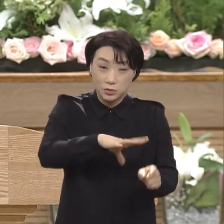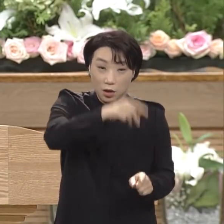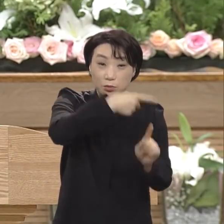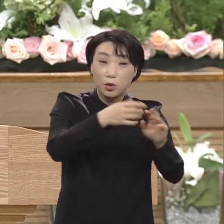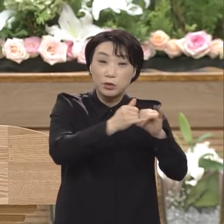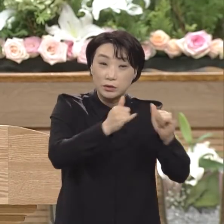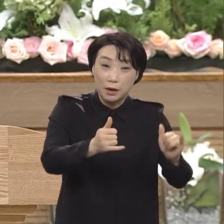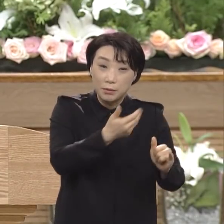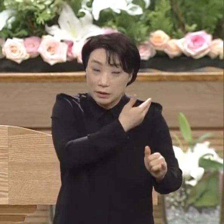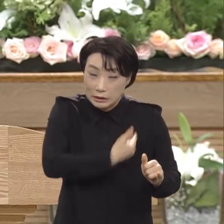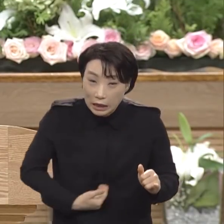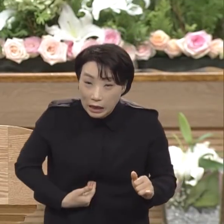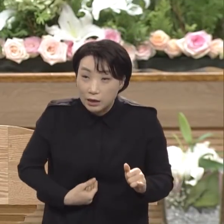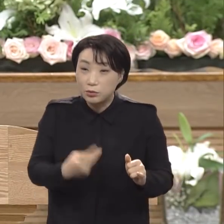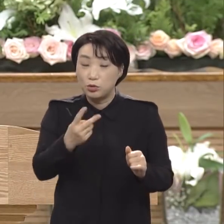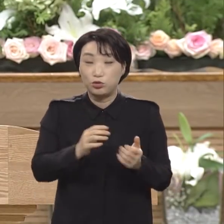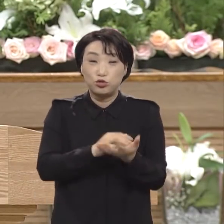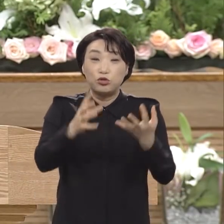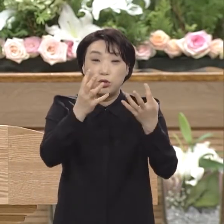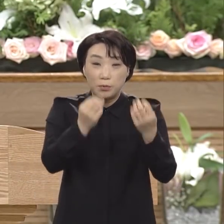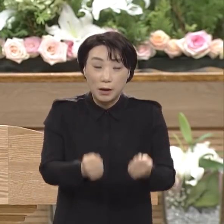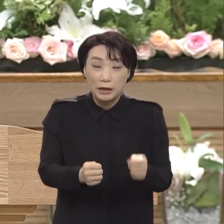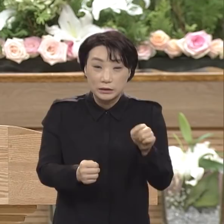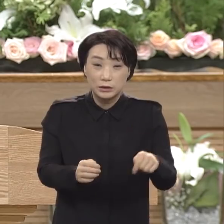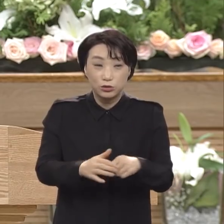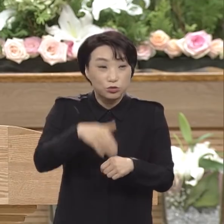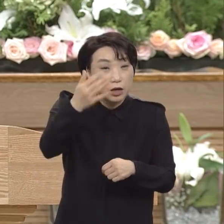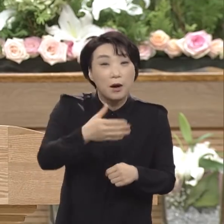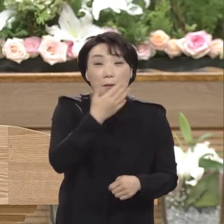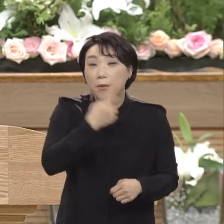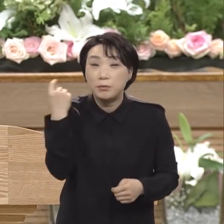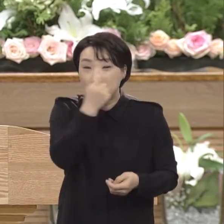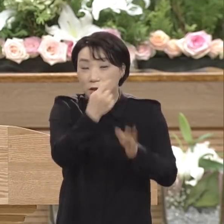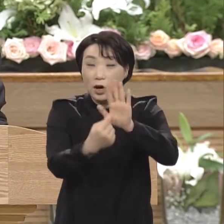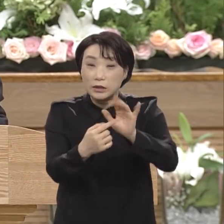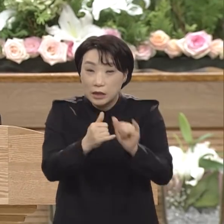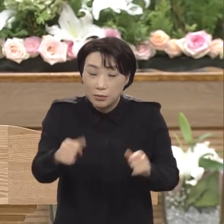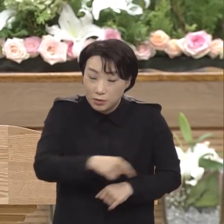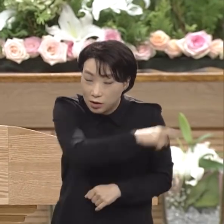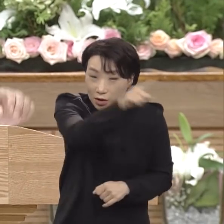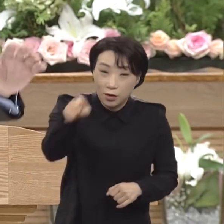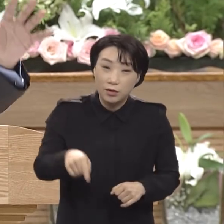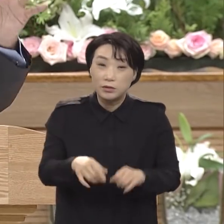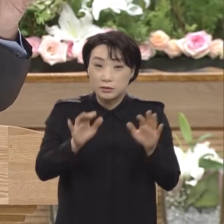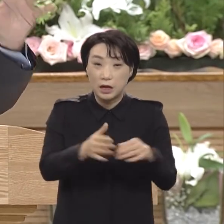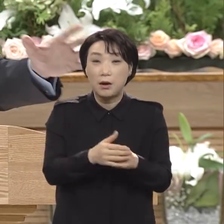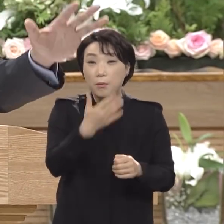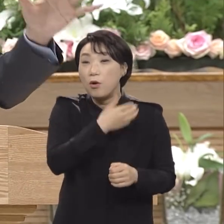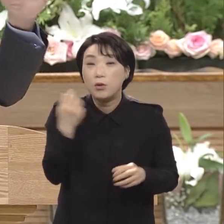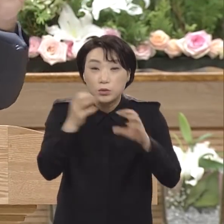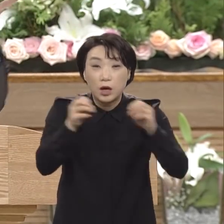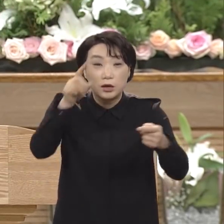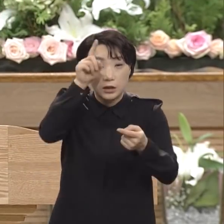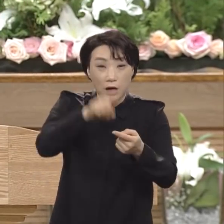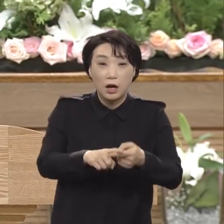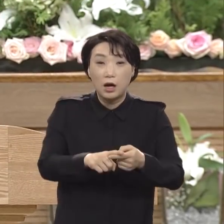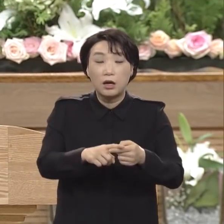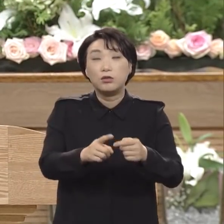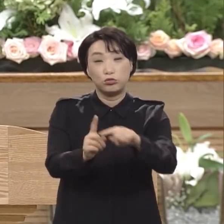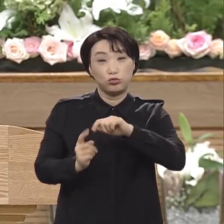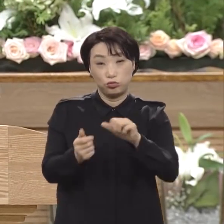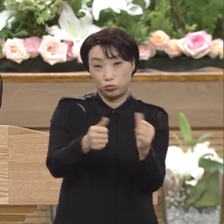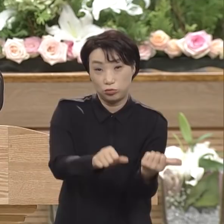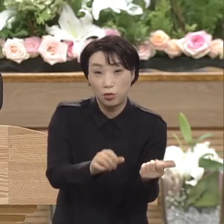초대교인들과 제자들과 수많은 그 후에 복음 증거하는 사람들이 전부 다 복음 전하다 피 흘려 죽었다 이